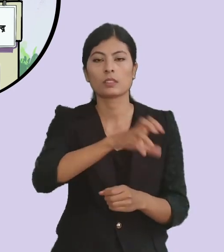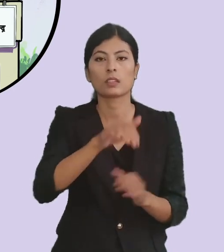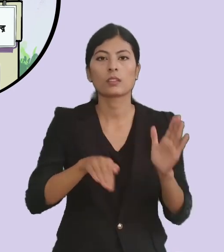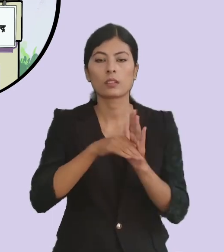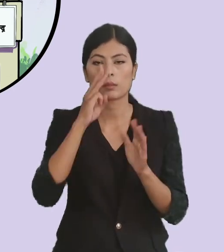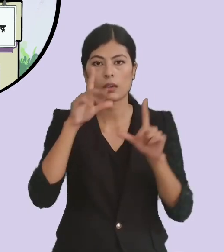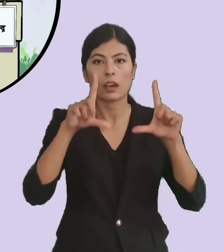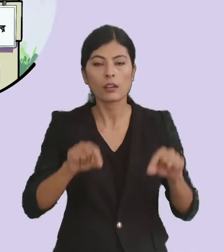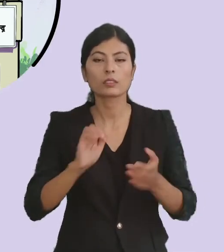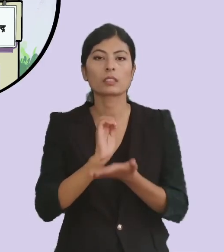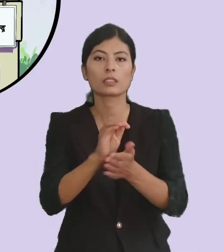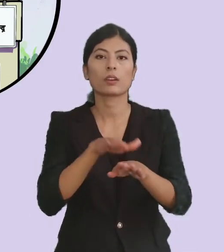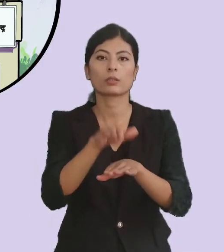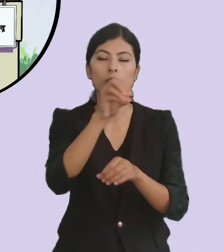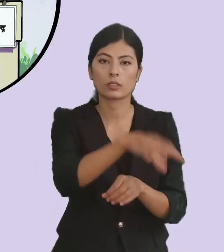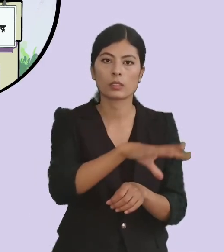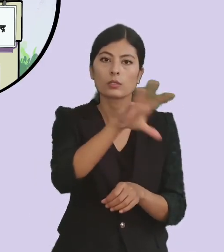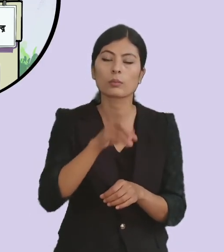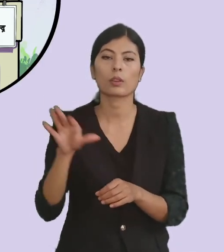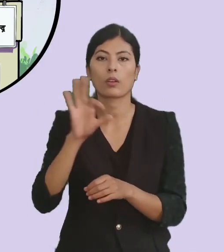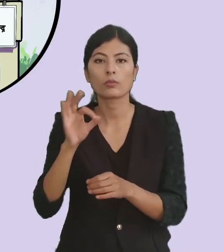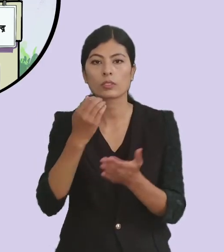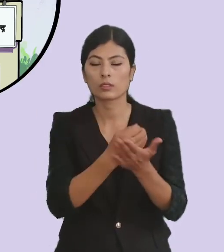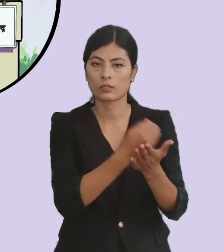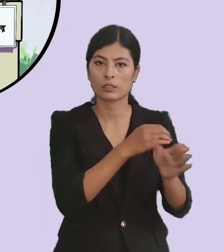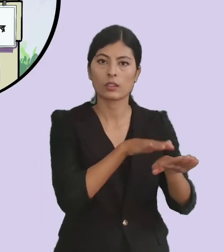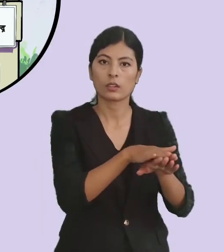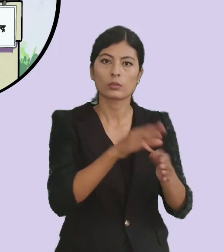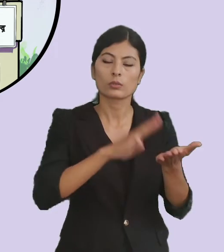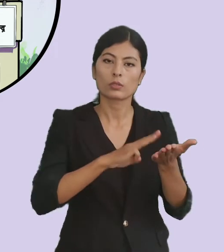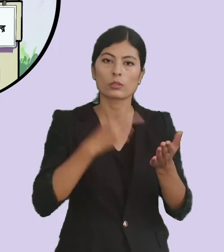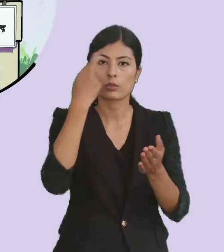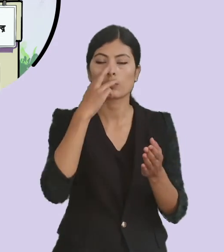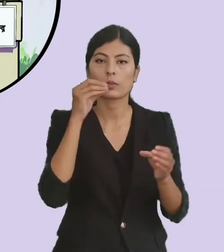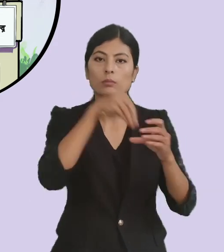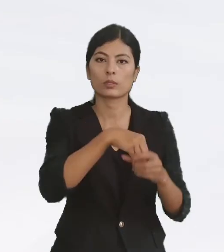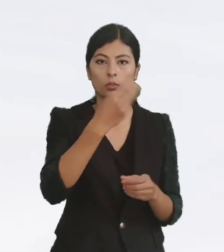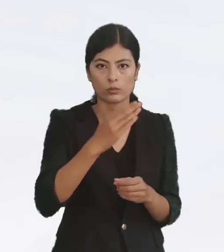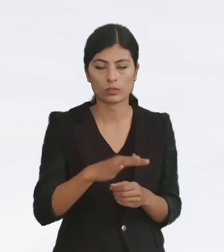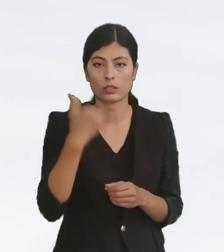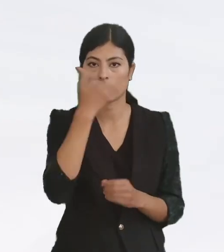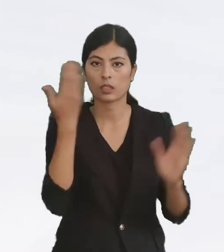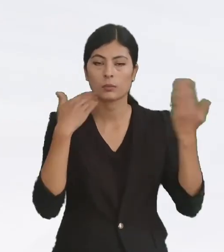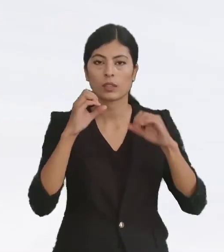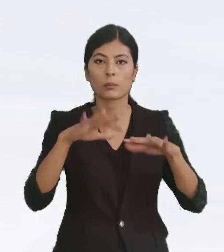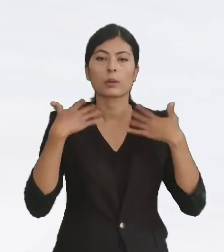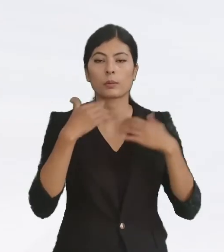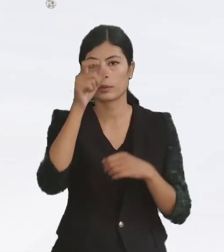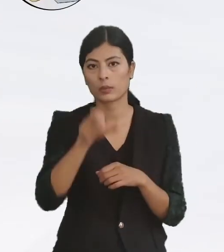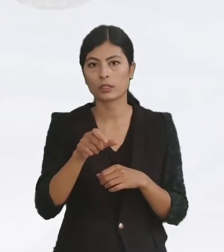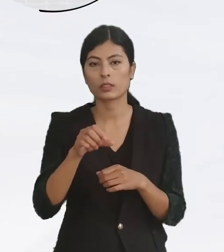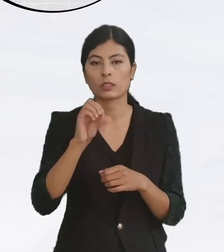तहमी आवश्यक सेवाहरू उपलब्ध गराउने सबै निकाय तथा संस्थाहरू सदस्यका रूपमी रहनेछन्। लैङ्गिक हिंसा